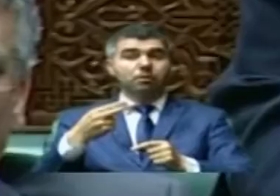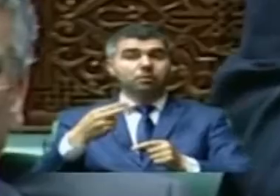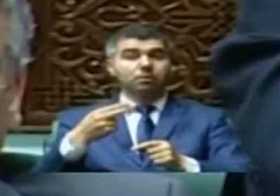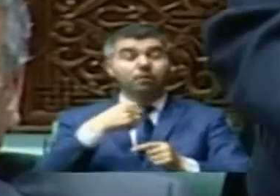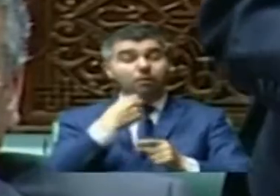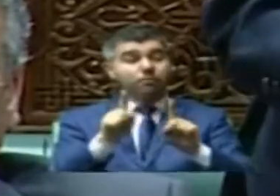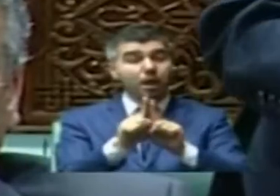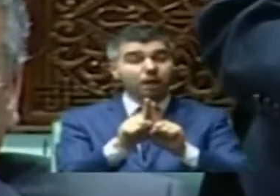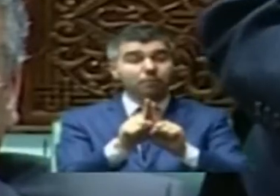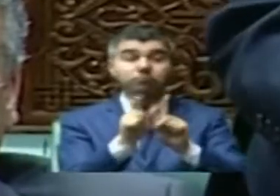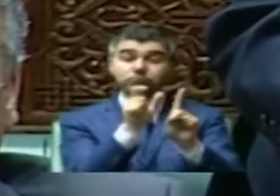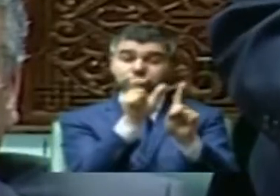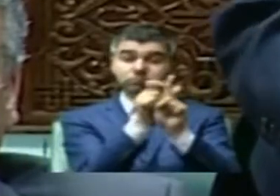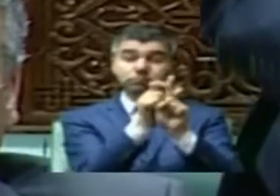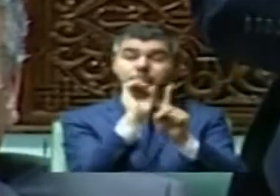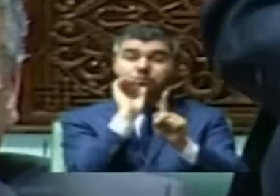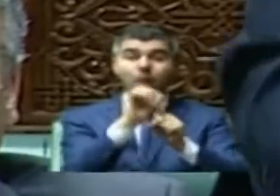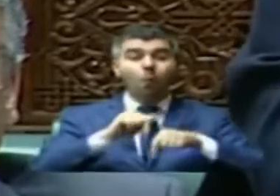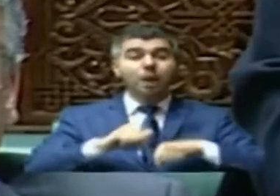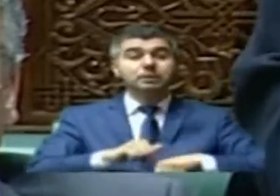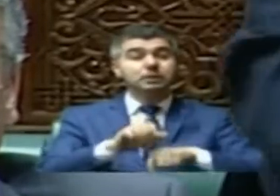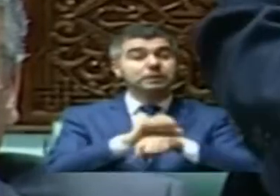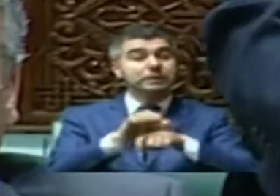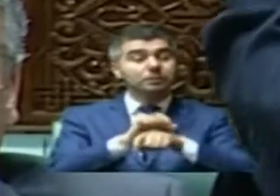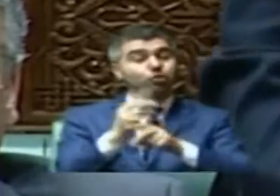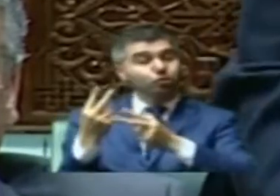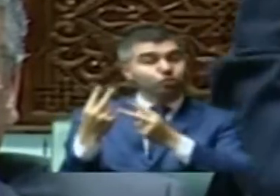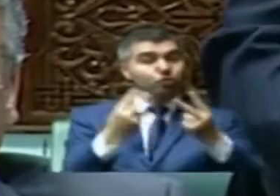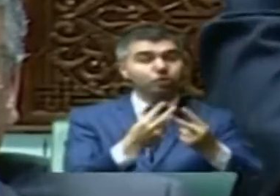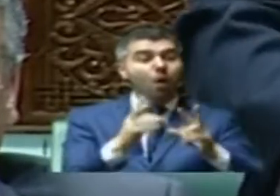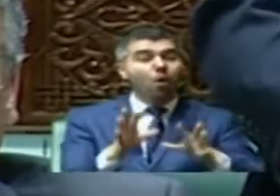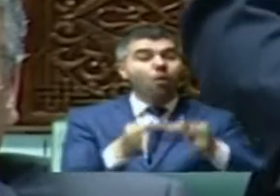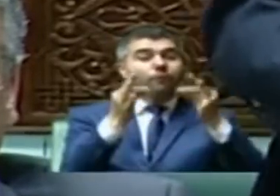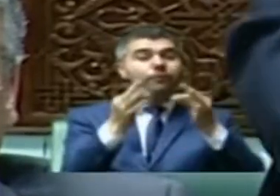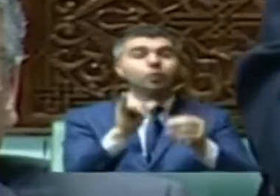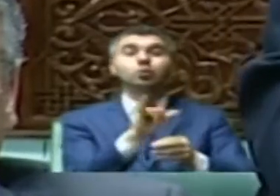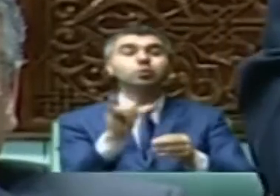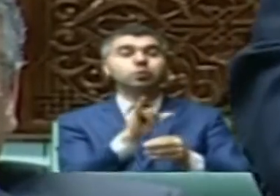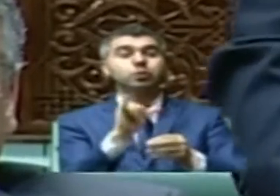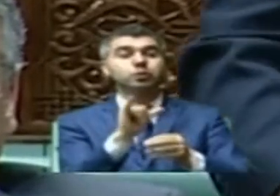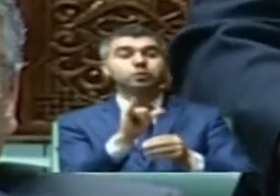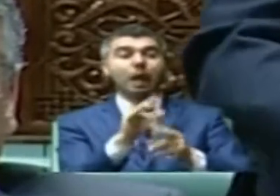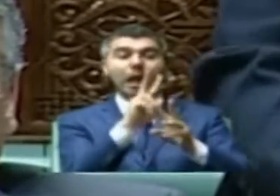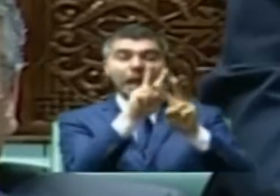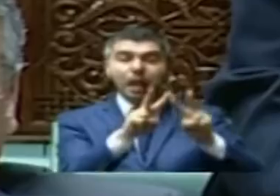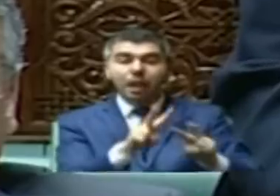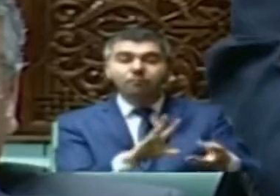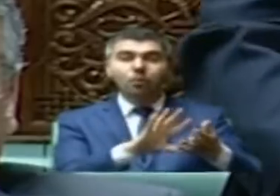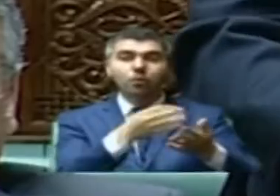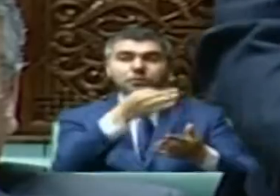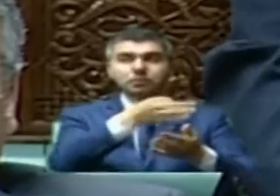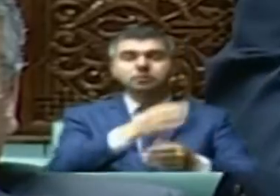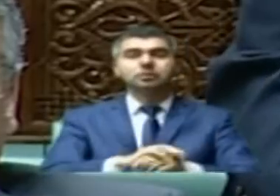واضحا عبر عنه السيد وزير الداخلية في هذه القبة، نريد نتائجه وترتيب المسؤوليات اللازمة والحسابات اللازمة.